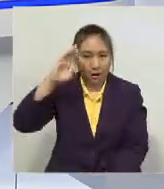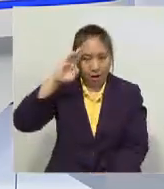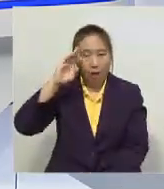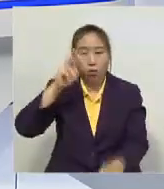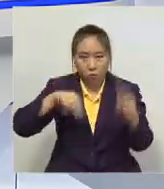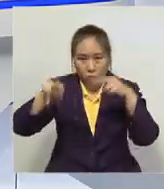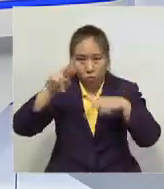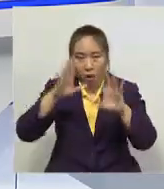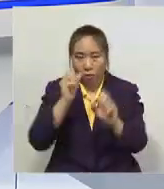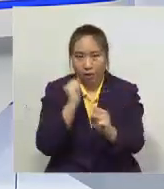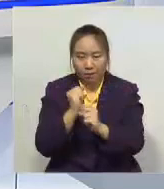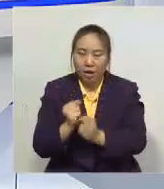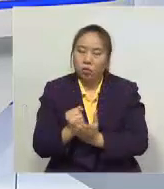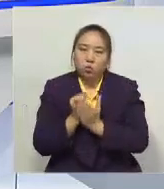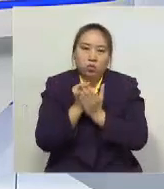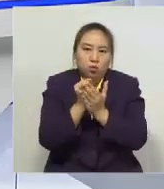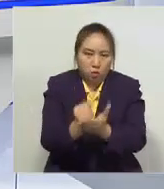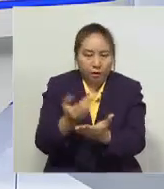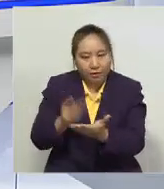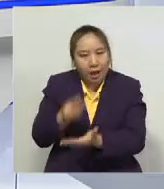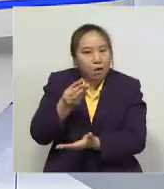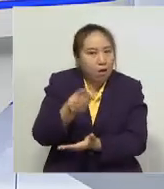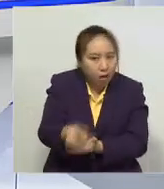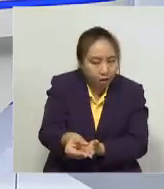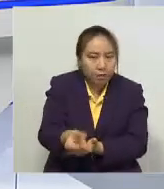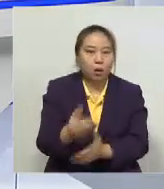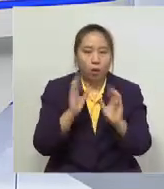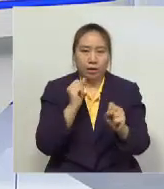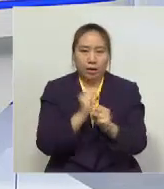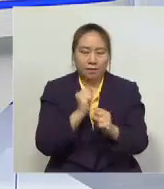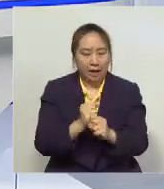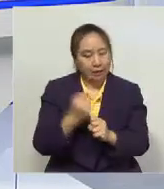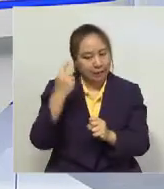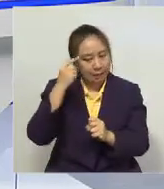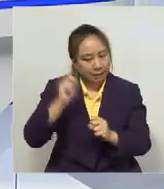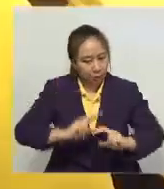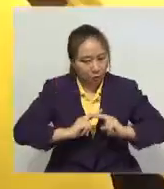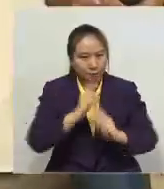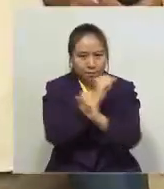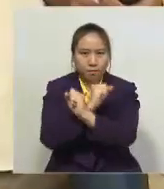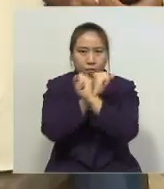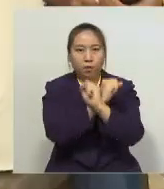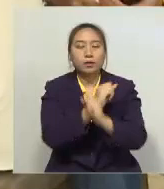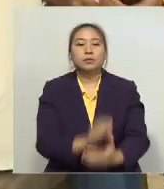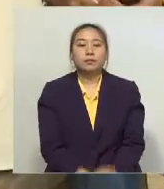ปูนบำเหน็จกำลังพลอย่างดีที่สุดและกำชับผู้ปฏิบัติงานคำนึงถึงความปลอดภัยครับ